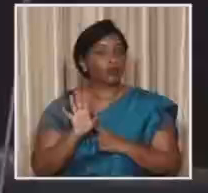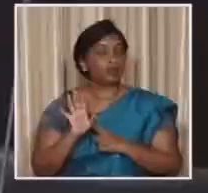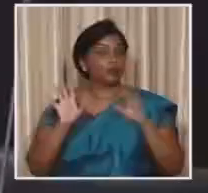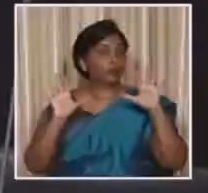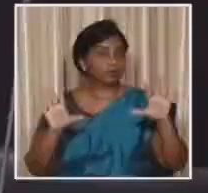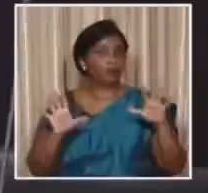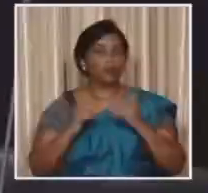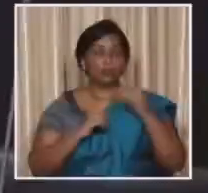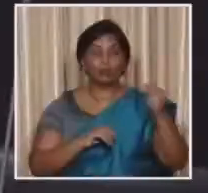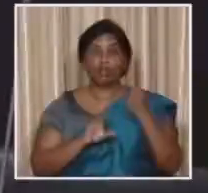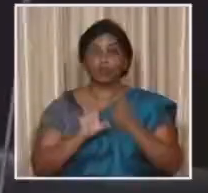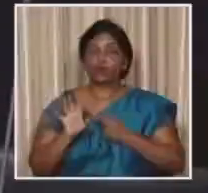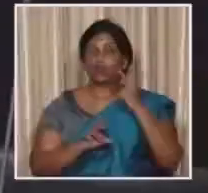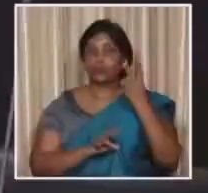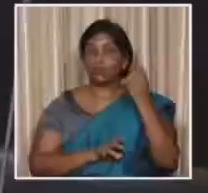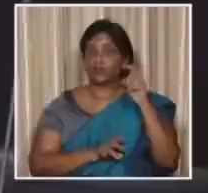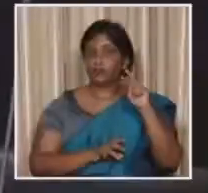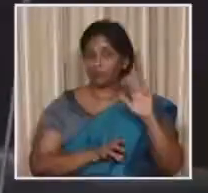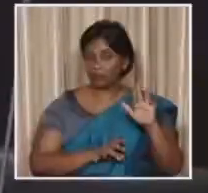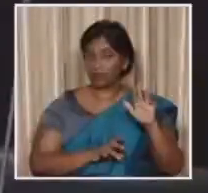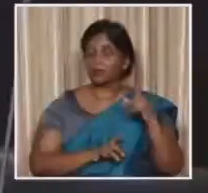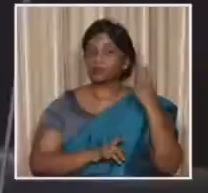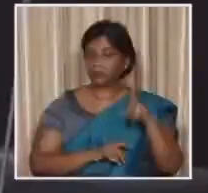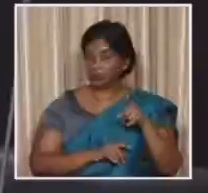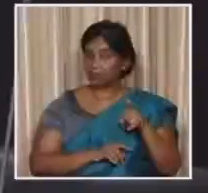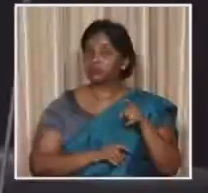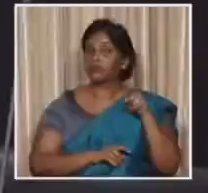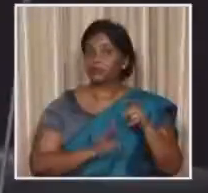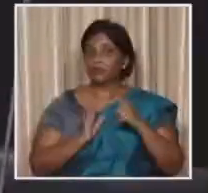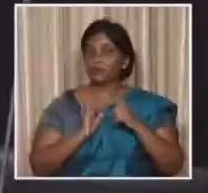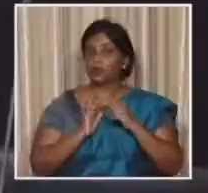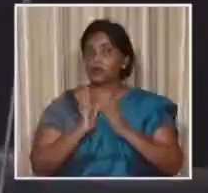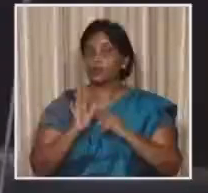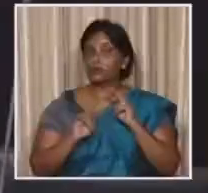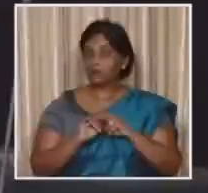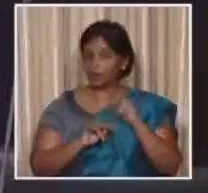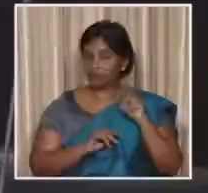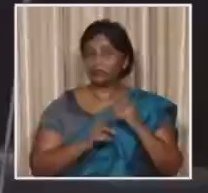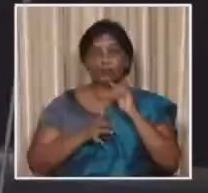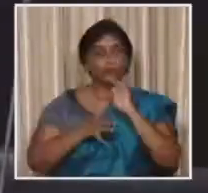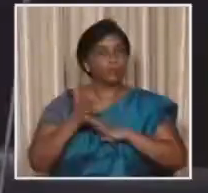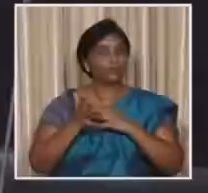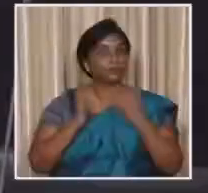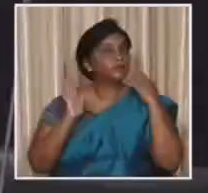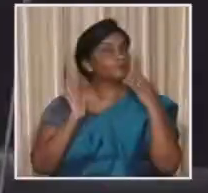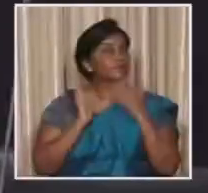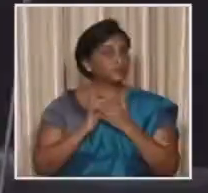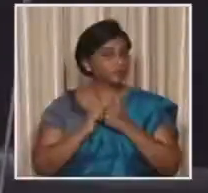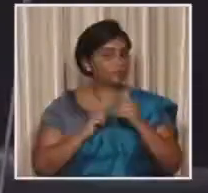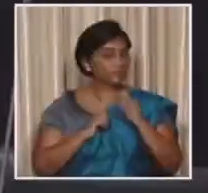අවුරුද්ද කල්පිලෙන්නේ 2029. ඒ නිසා මේ ජාත්‍යන්තර මූල්‍ය අරමුදලේ විස්තීර්ණ ණය වැඩසටහන